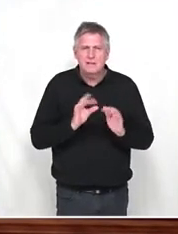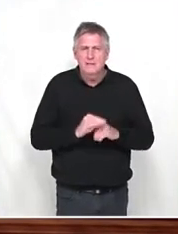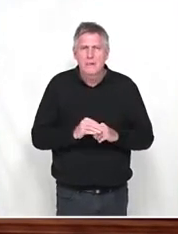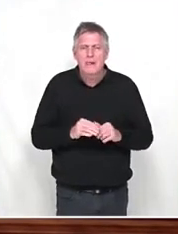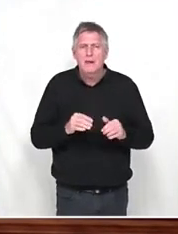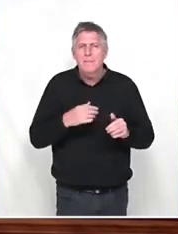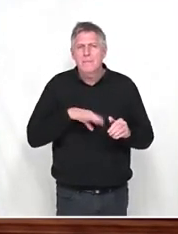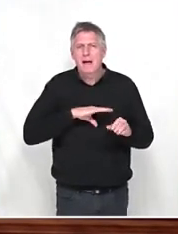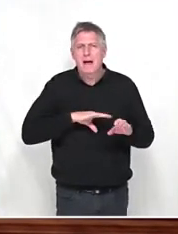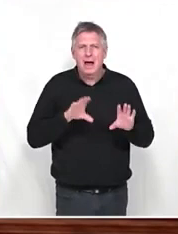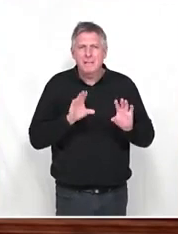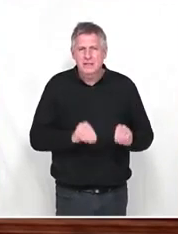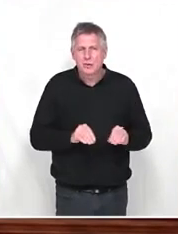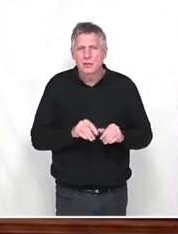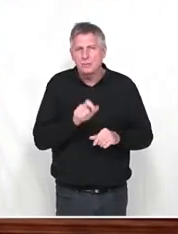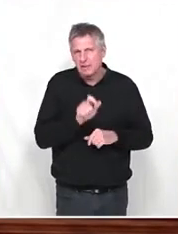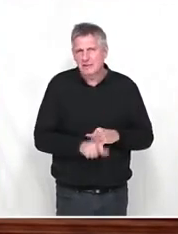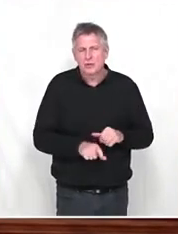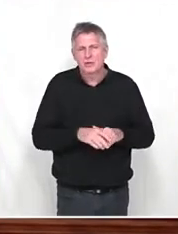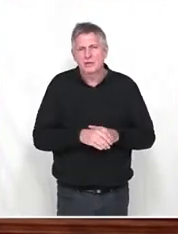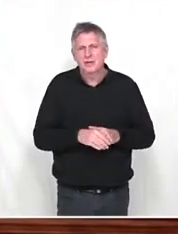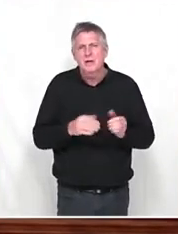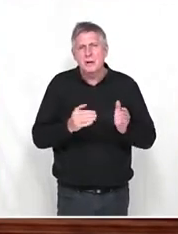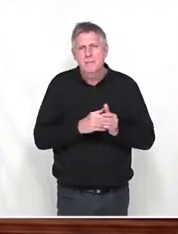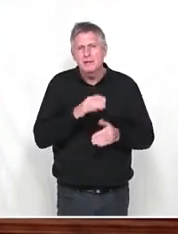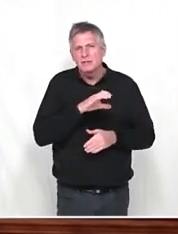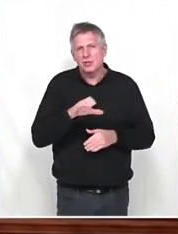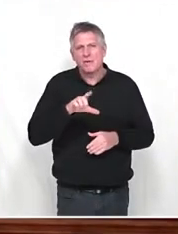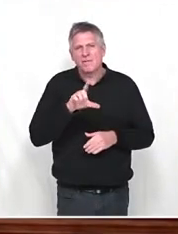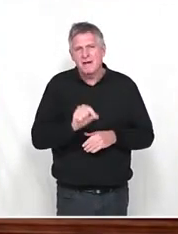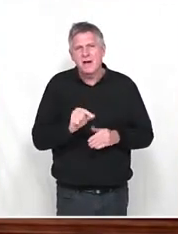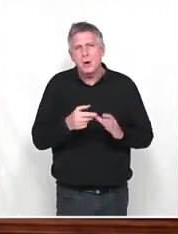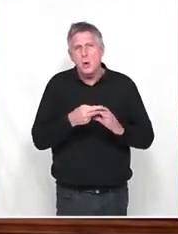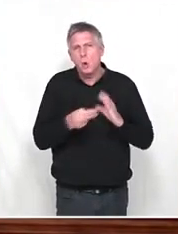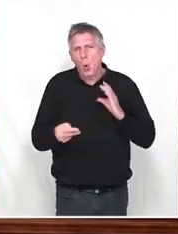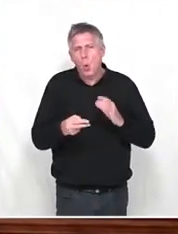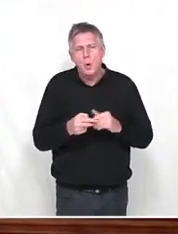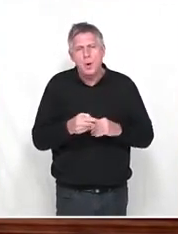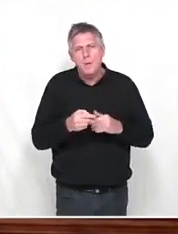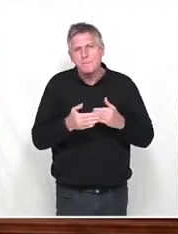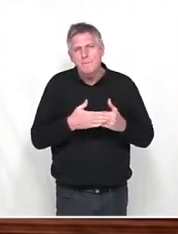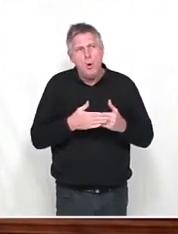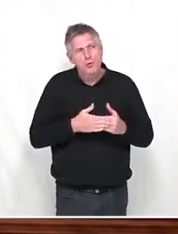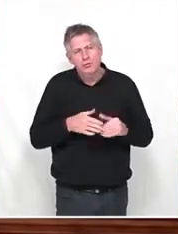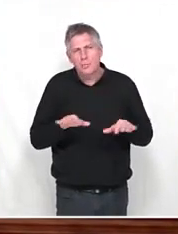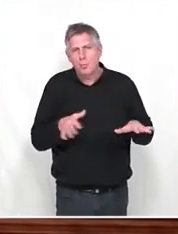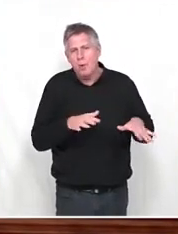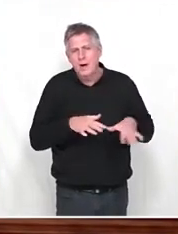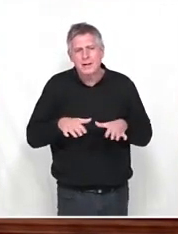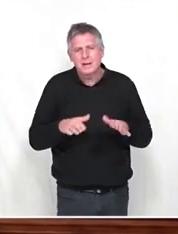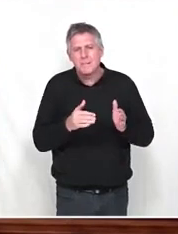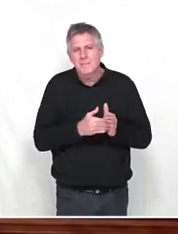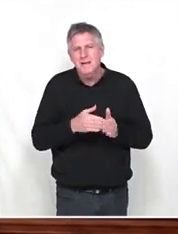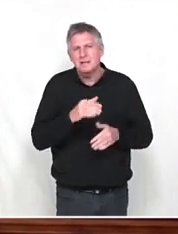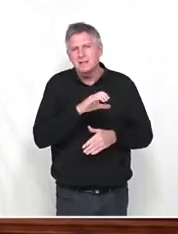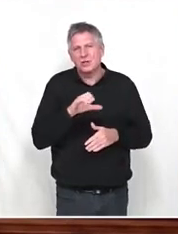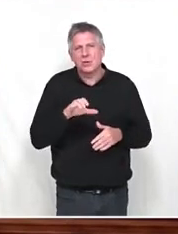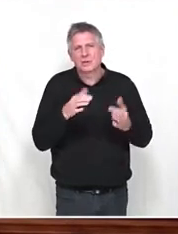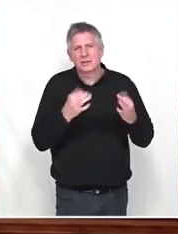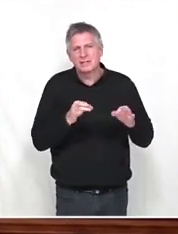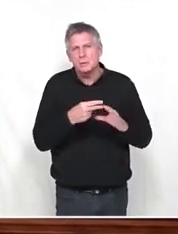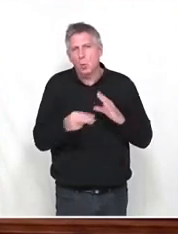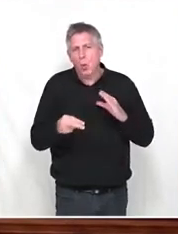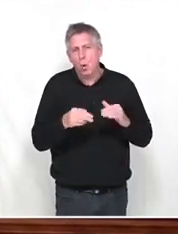l'habitant, l'encours de la dette s'élève à 1 120 €, qui est très proche de la moyenne à 1 110